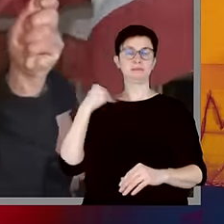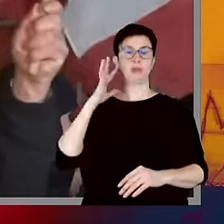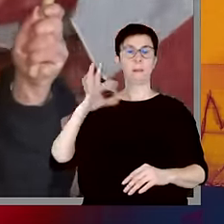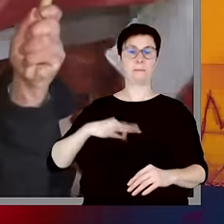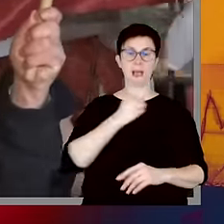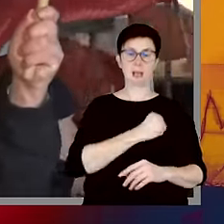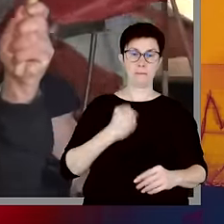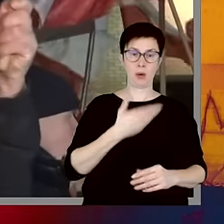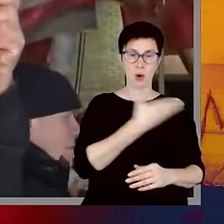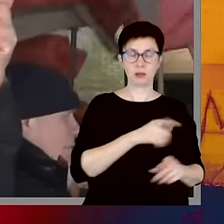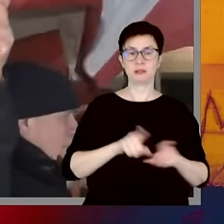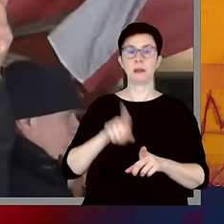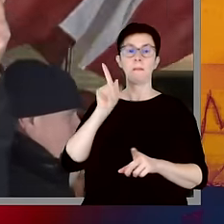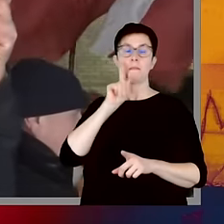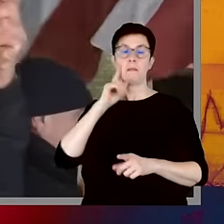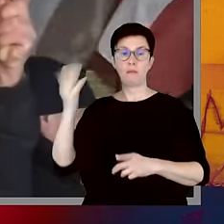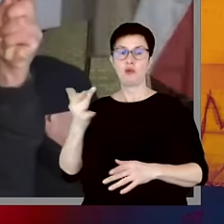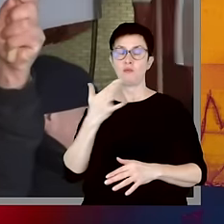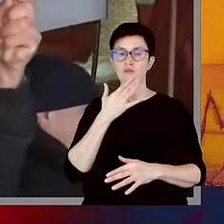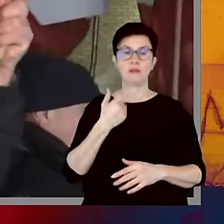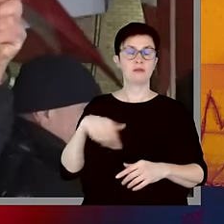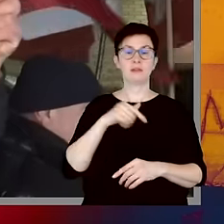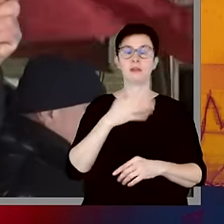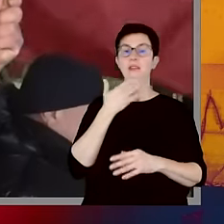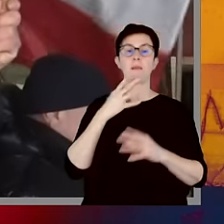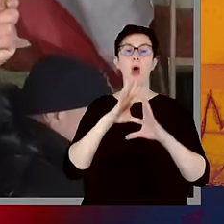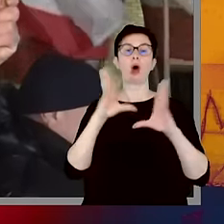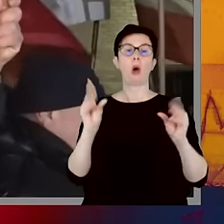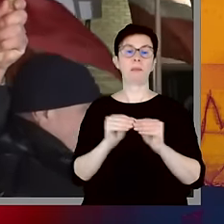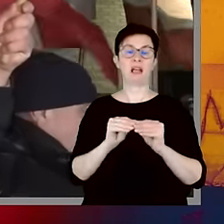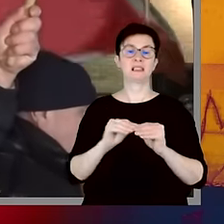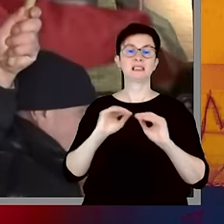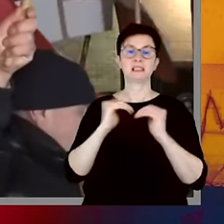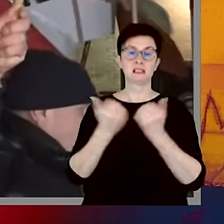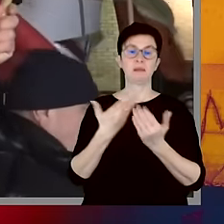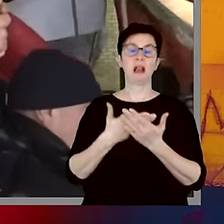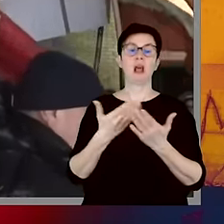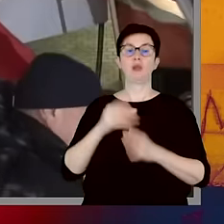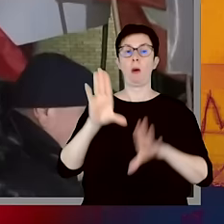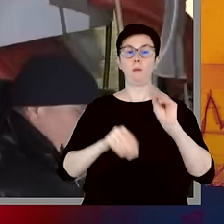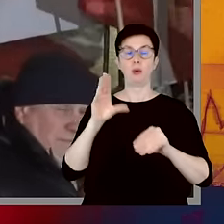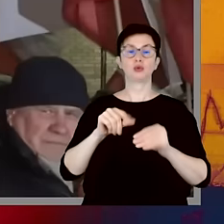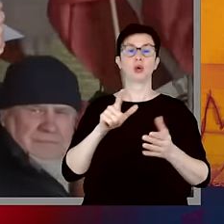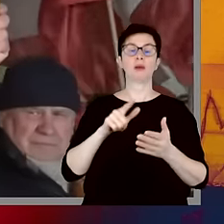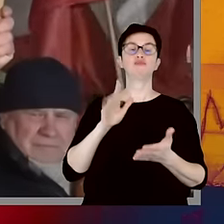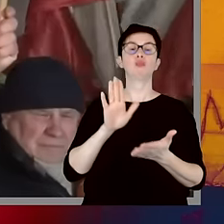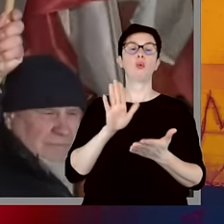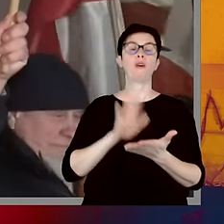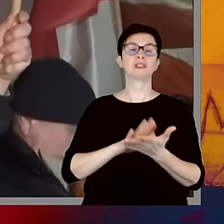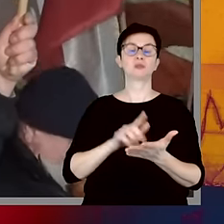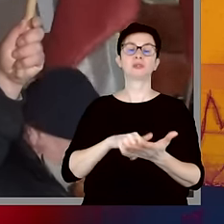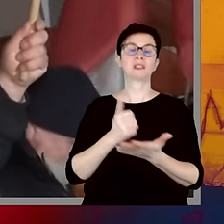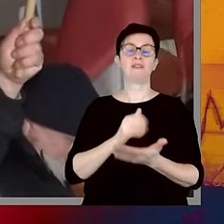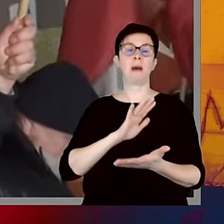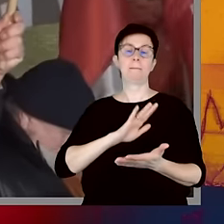taką tezę, że nie mamy kompletu w Sejmie, w związku z tym budżet został uchwalony nieprawidłowo. Ja jestem z